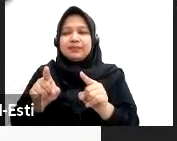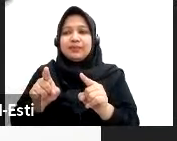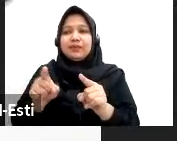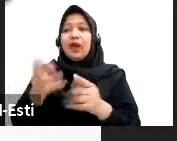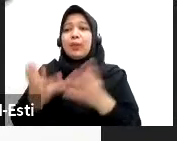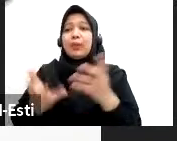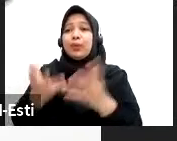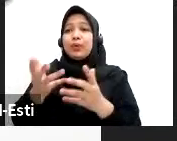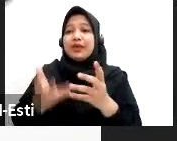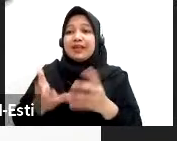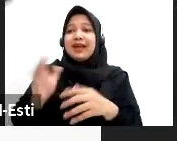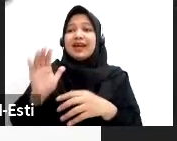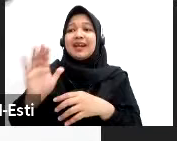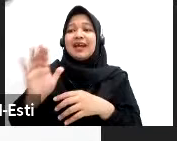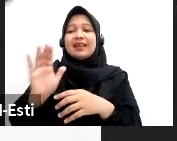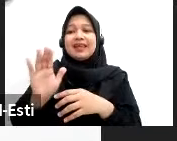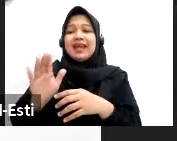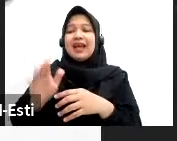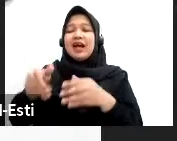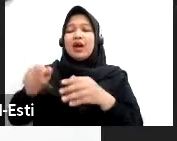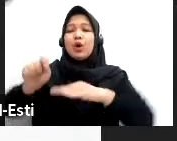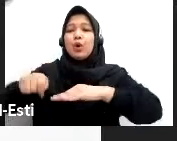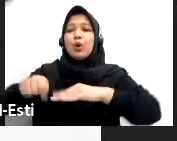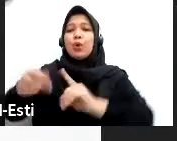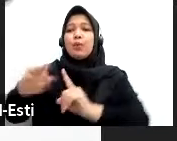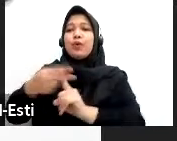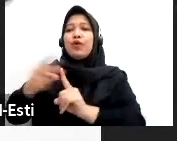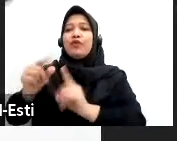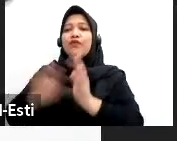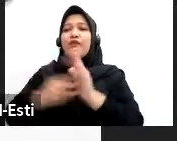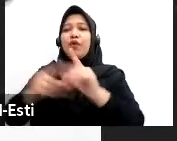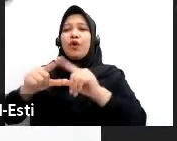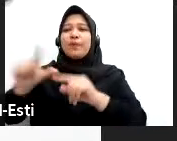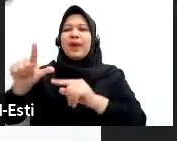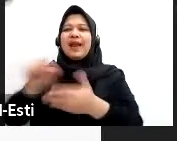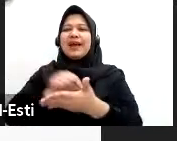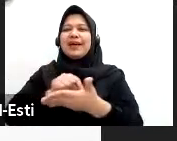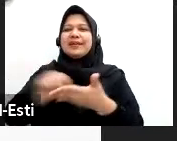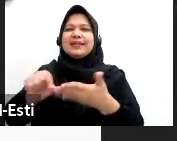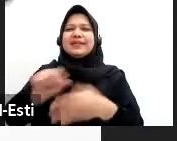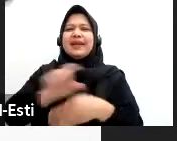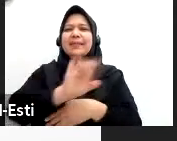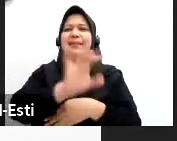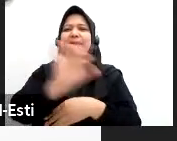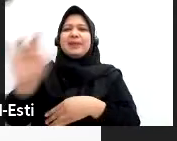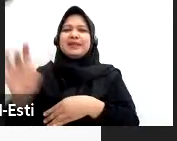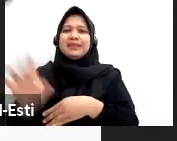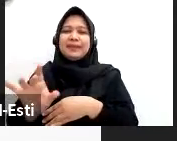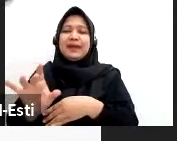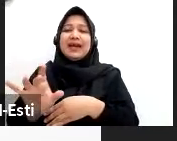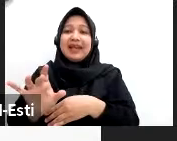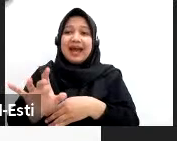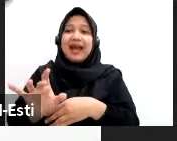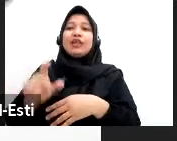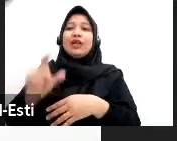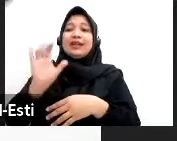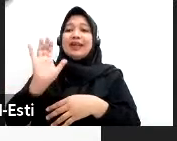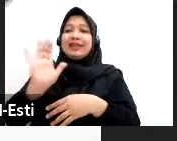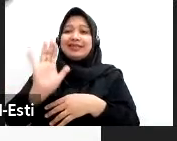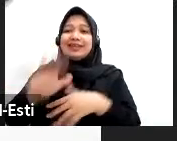formal yang banyak ragamnya yang tentu saja akan menyulitkan dalam praktek